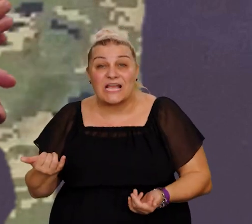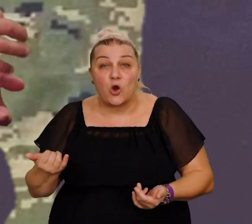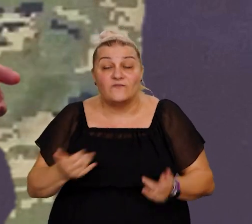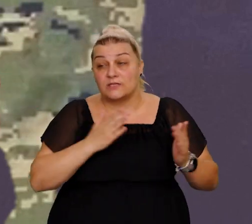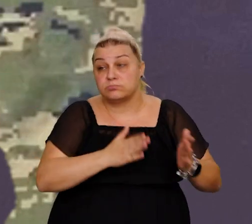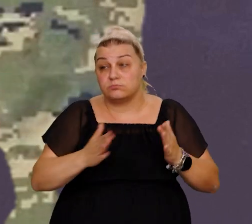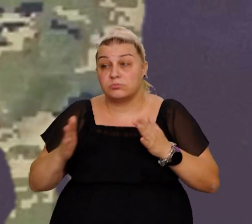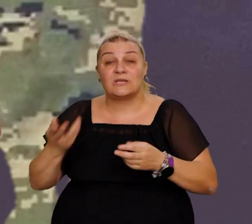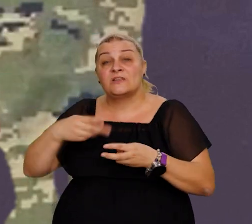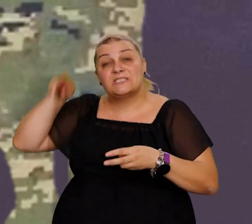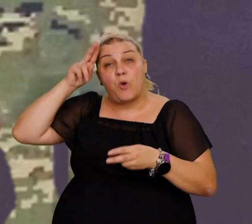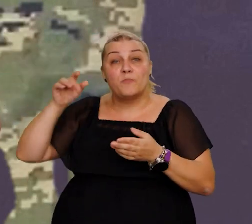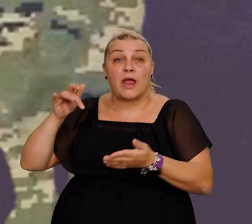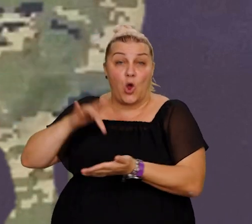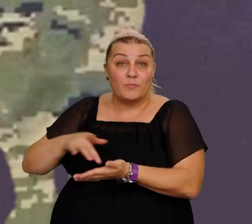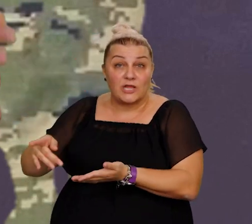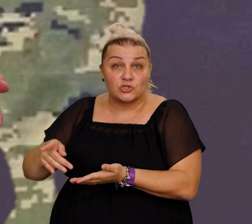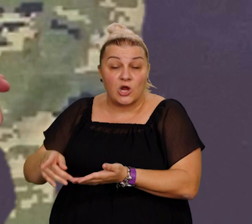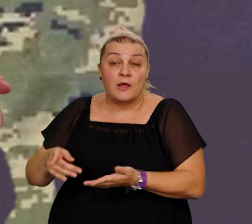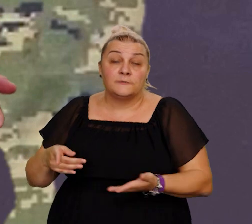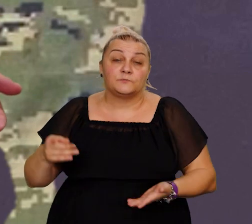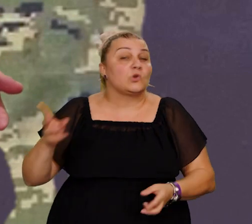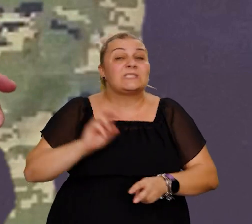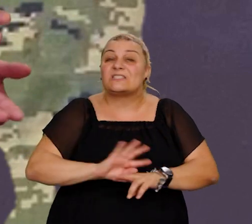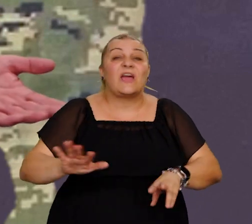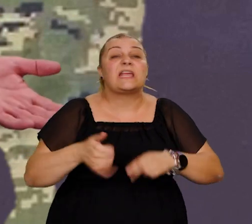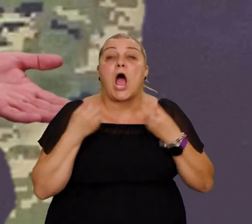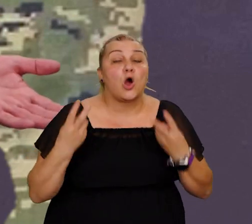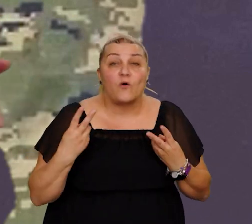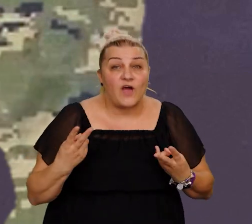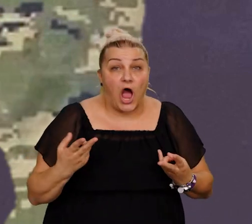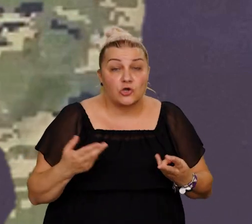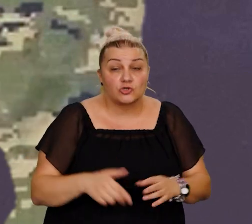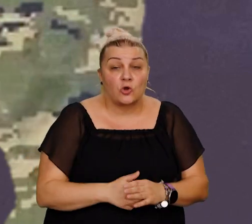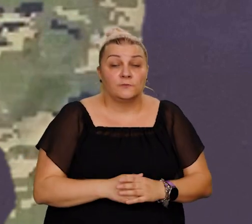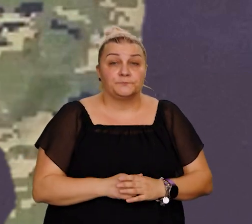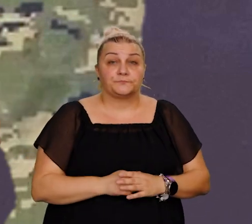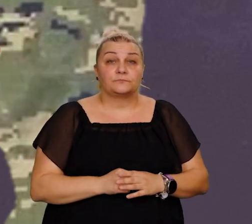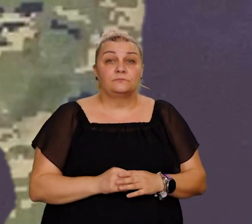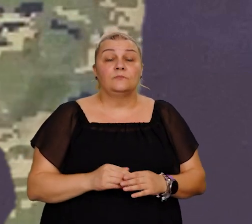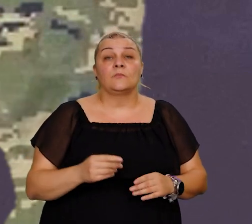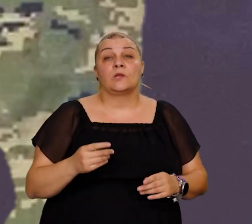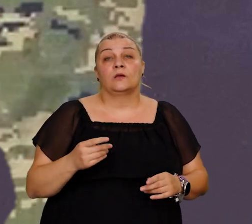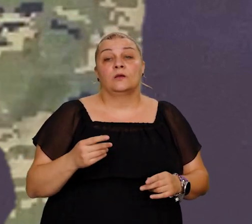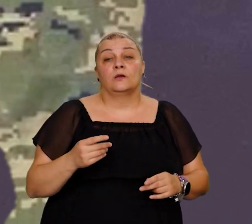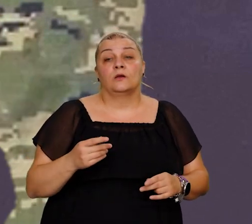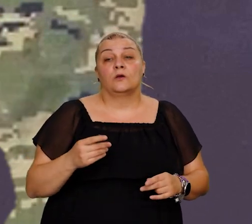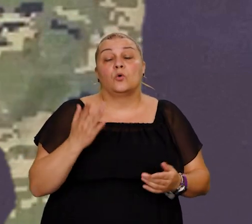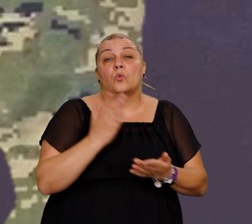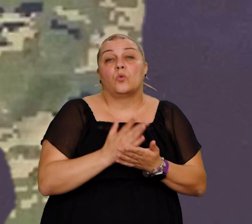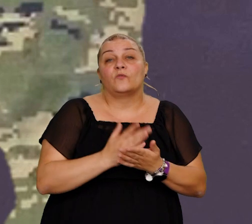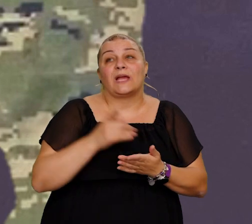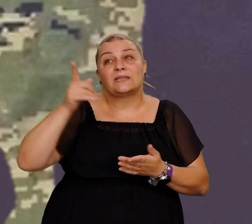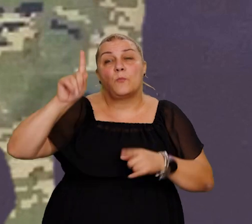Jasenovcu, isto je spomen obilježje nama vrlo važno, jer je preko 1000 i nešto, o tome naravno ovi drugi ne govore, preko 1000 i nešto